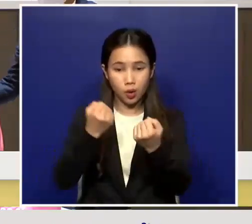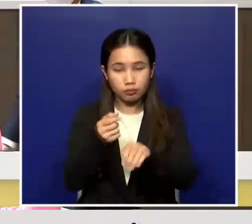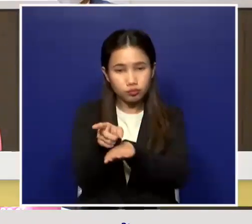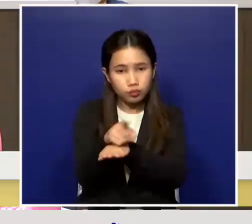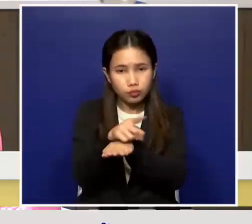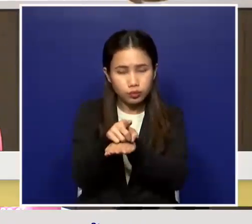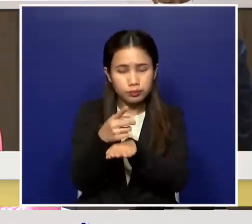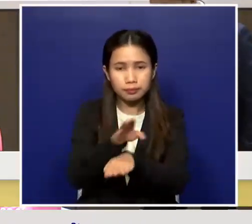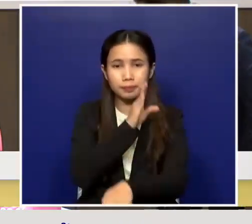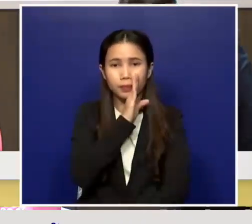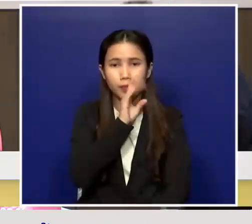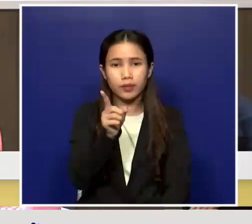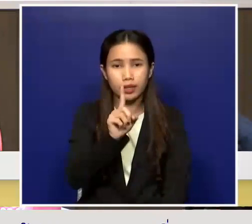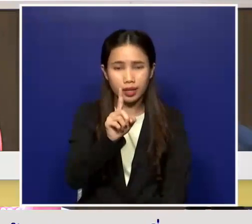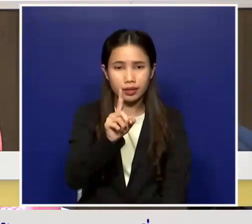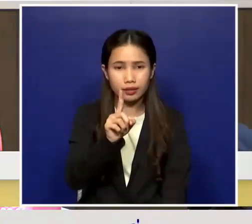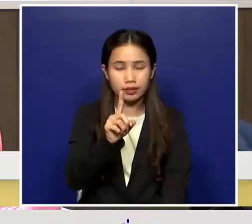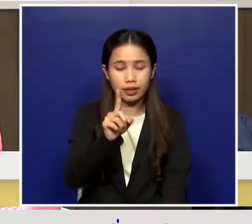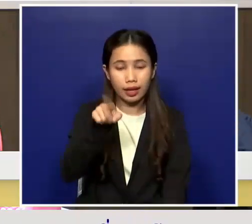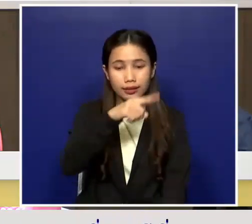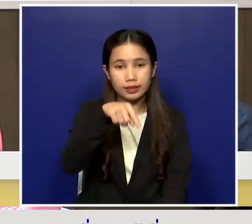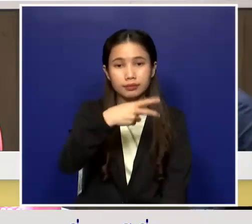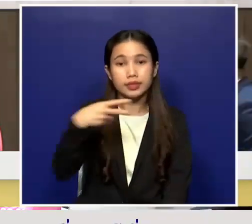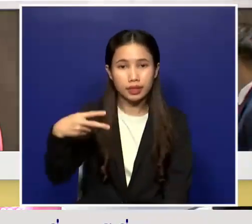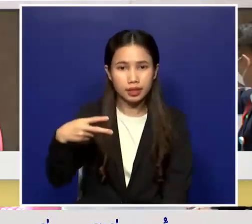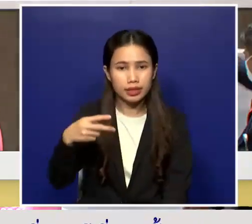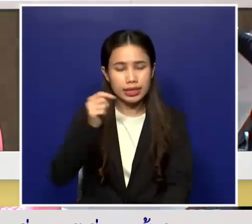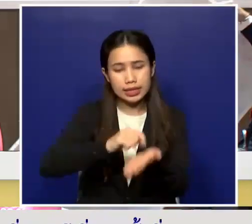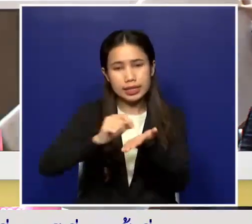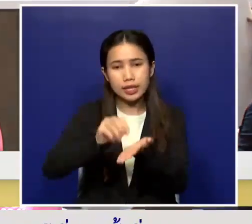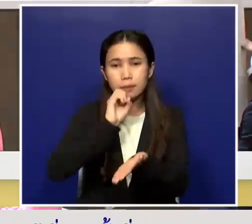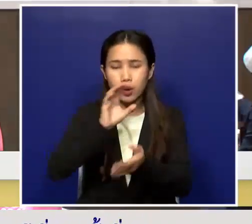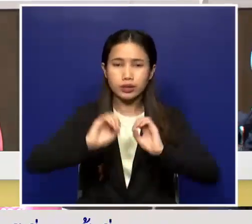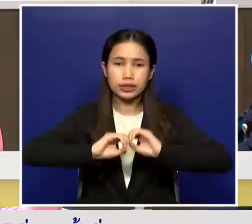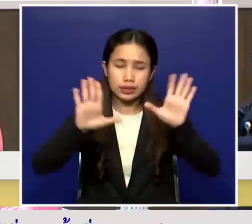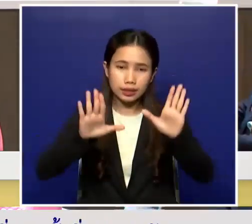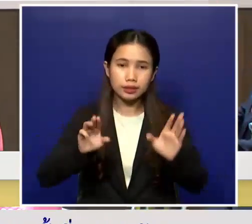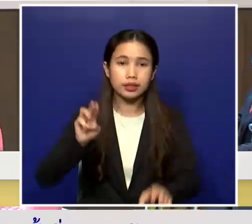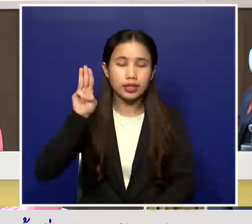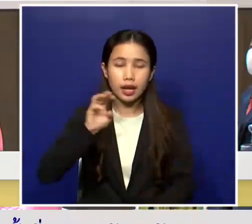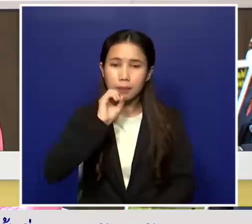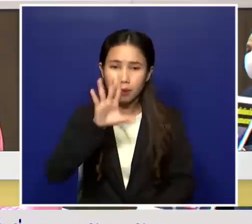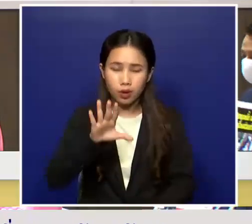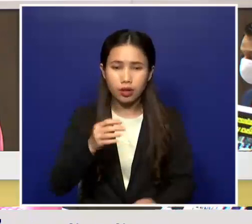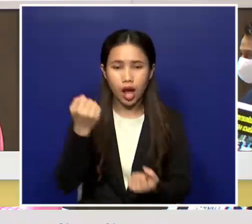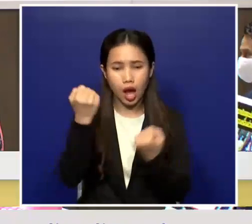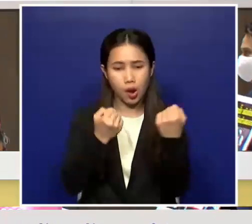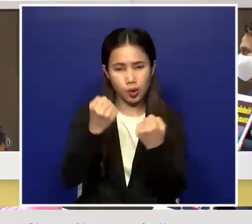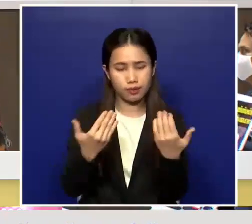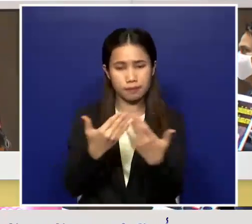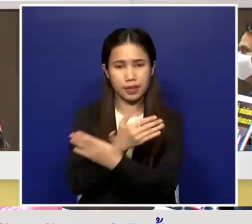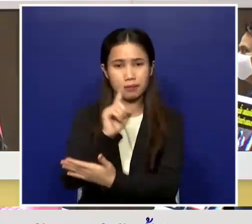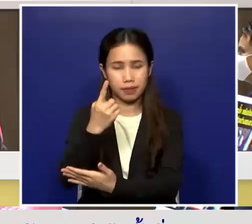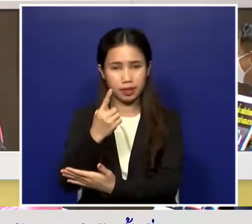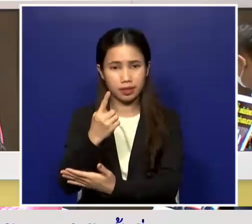งย้อมแมวภาษาอังกฤษเขาบอก refurbished มันเขียนชัดเลยในสัญญาระบุเลยว่าเอารถเนี่ยมาดัดแปลง refurbished แปลว่าอะไร